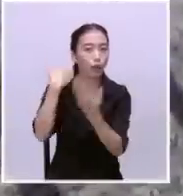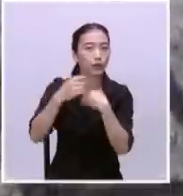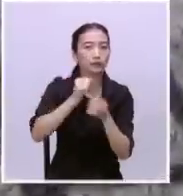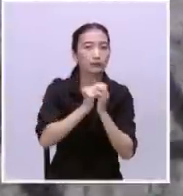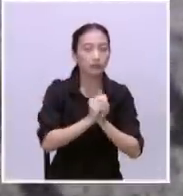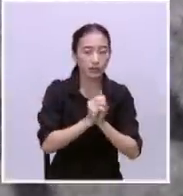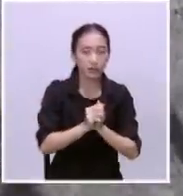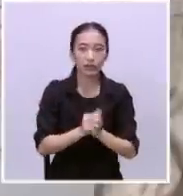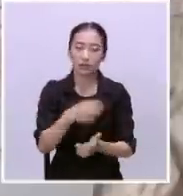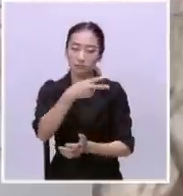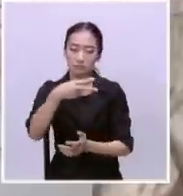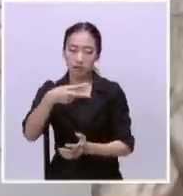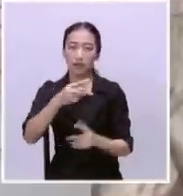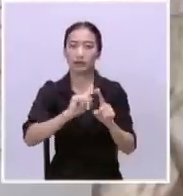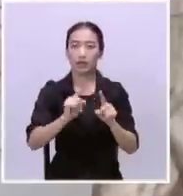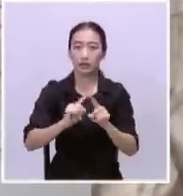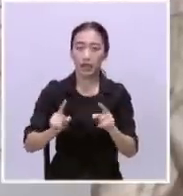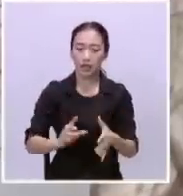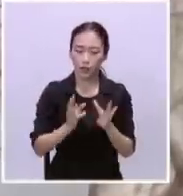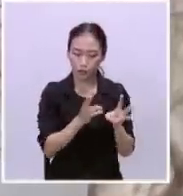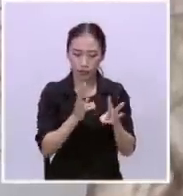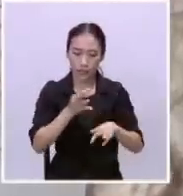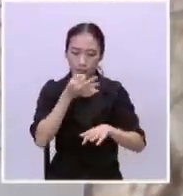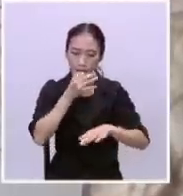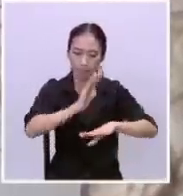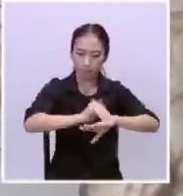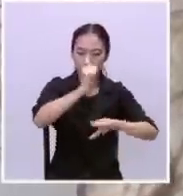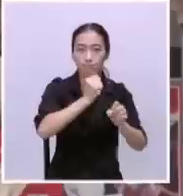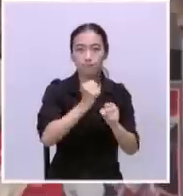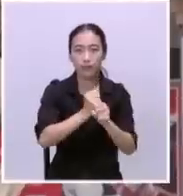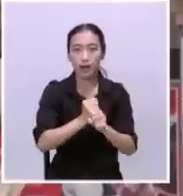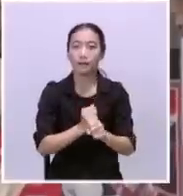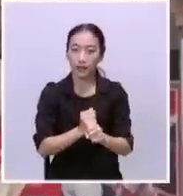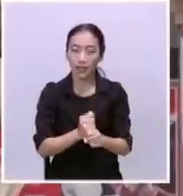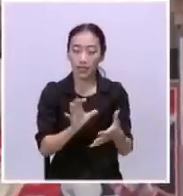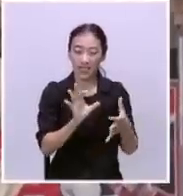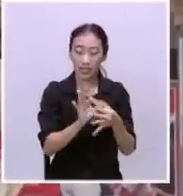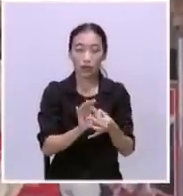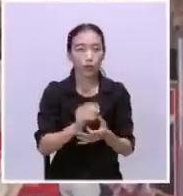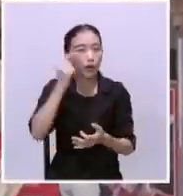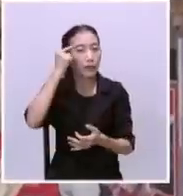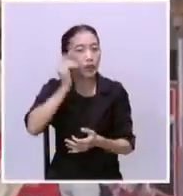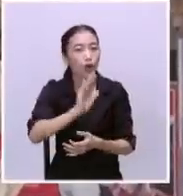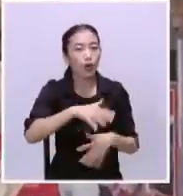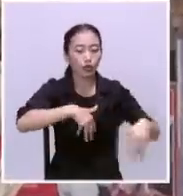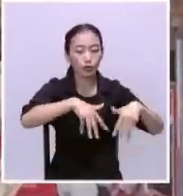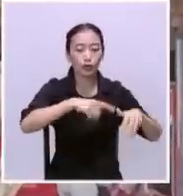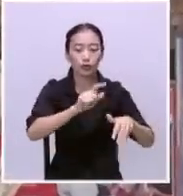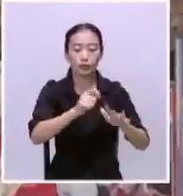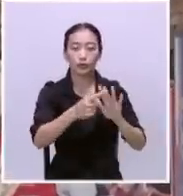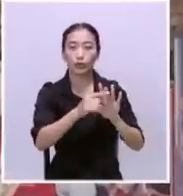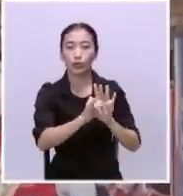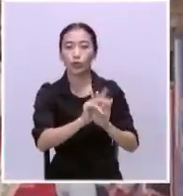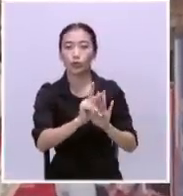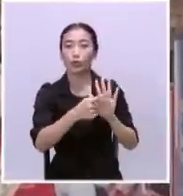จีนทักษะในการประกอบอาชีพรวมทั้งคลาสปรับทัศนคติชาวอุยกูร์ให้สามารถปรับตัวกับสังคมยุค